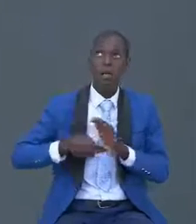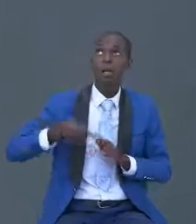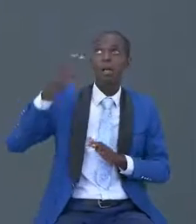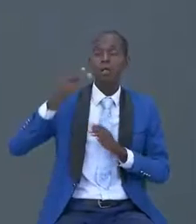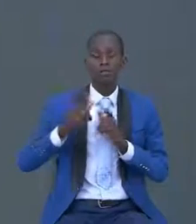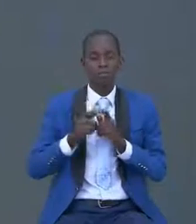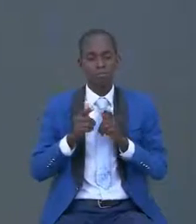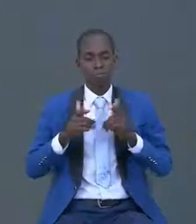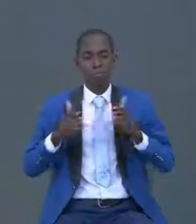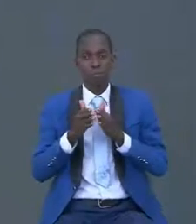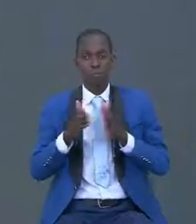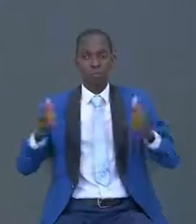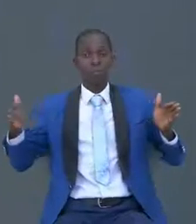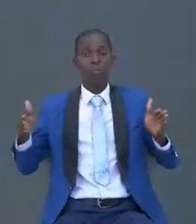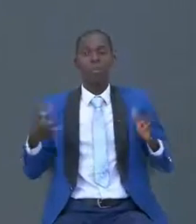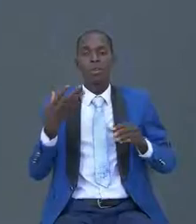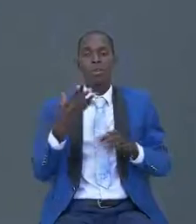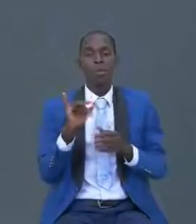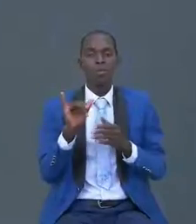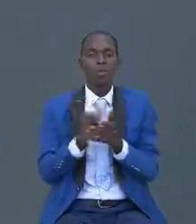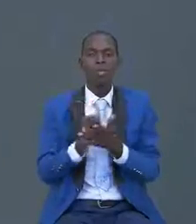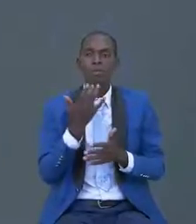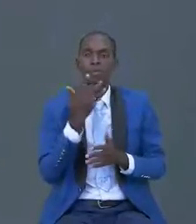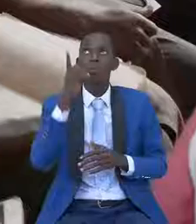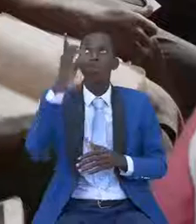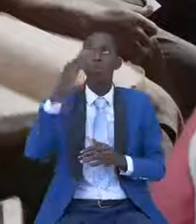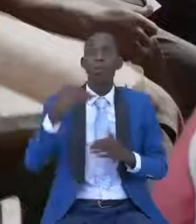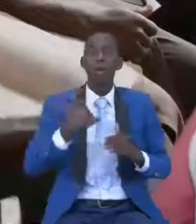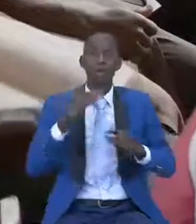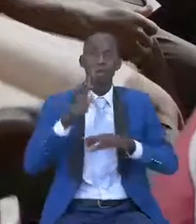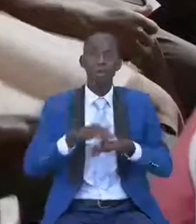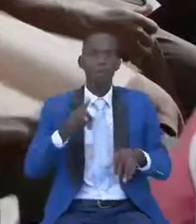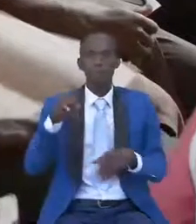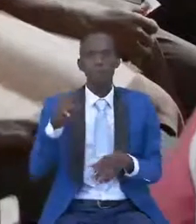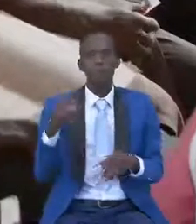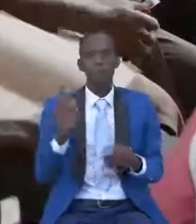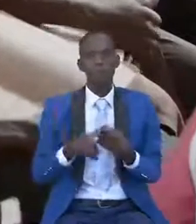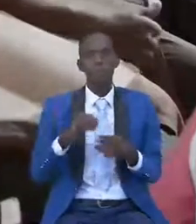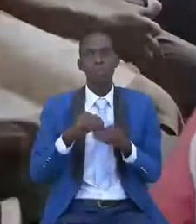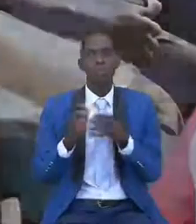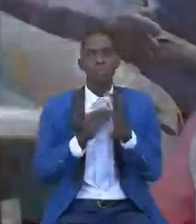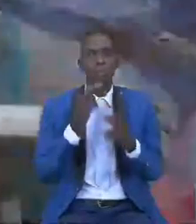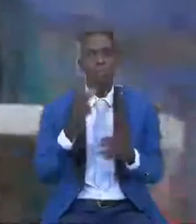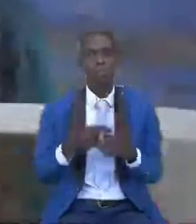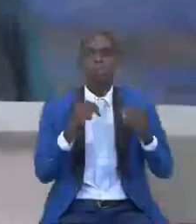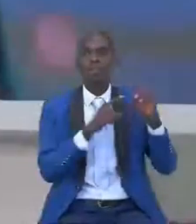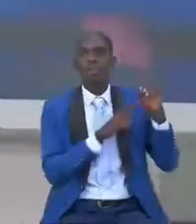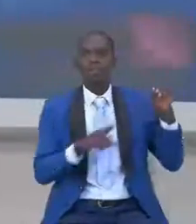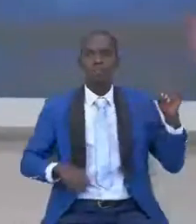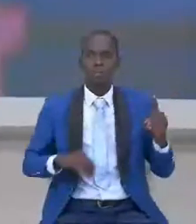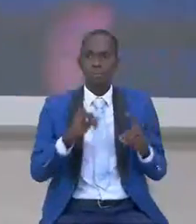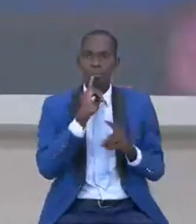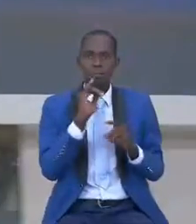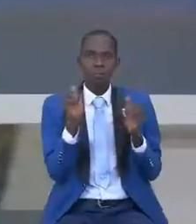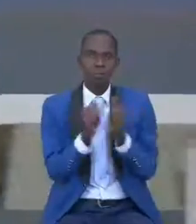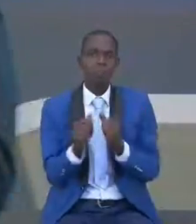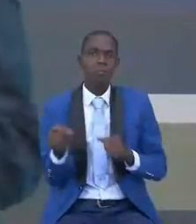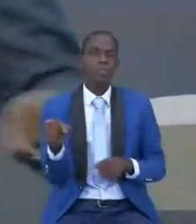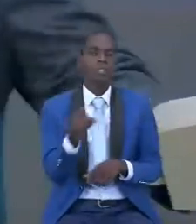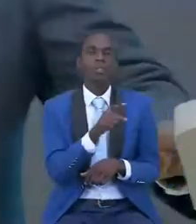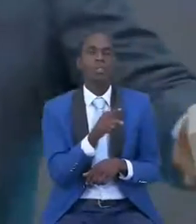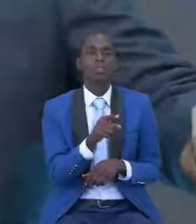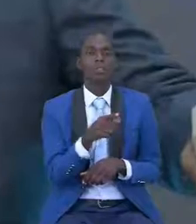la largeur de cette faveur que Dieu te donne au nom de Jésus. Le Seigneur est avec toi. C'est ça. C'est ce dont nous